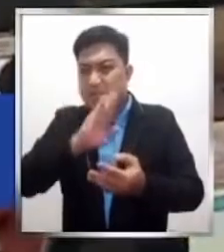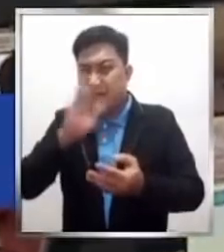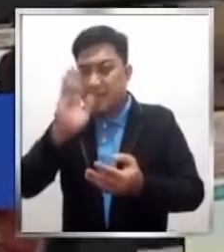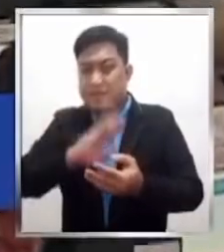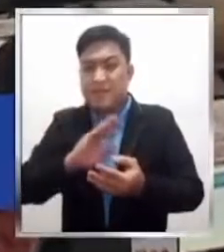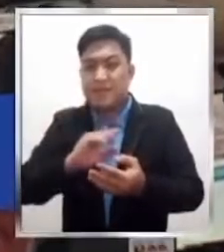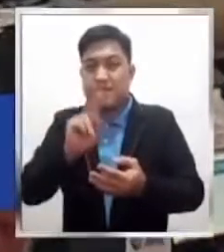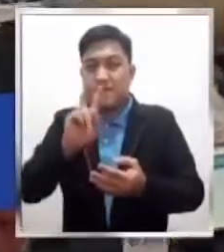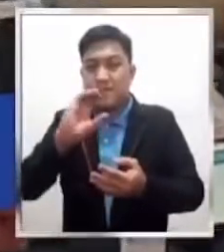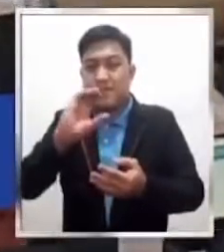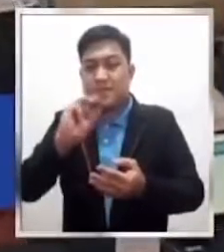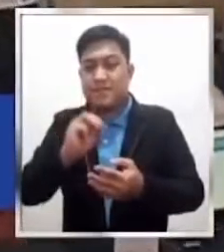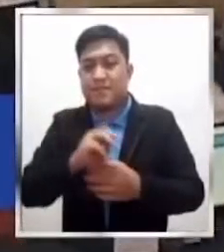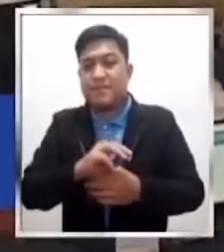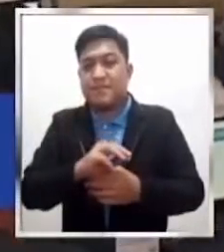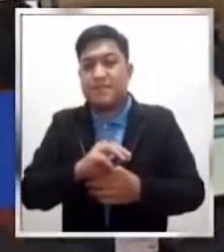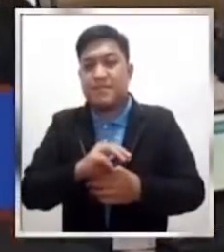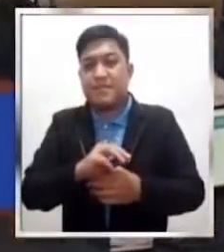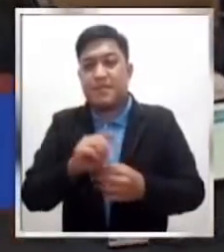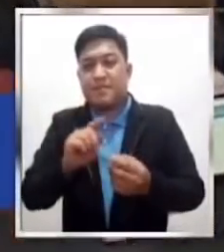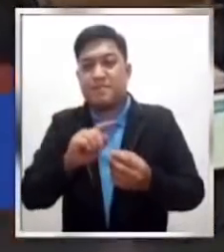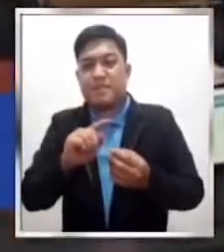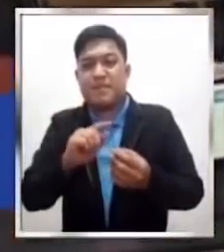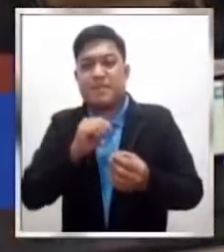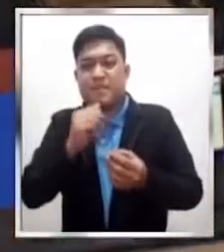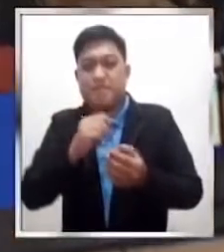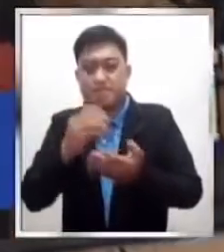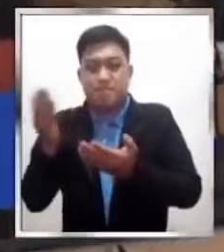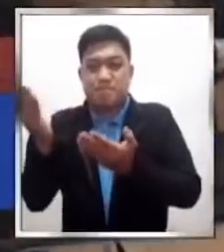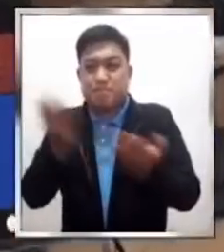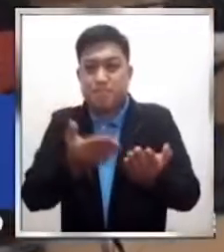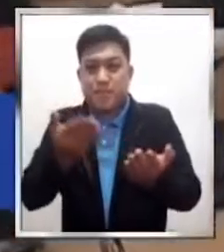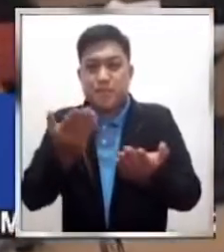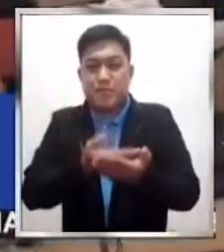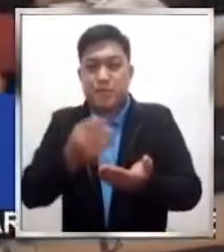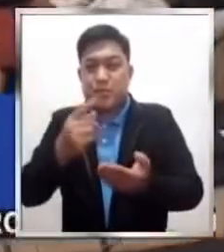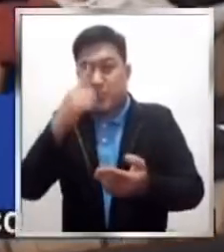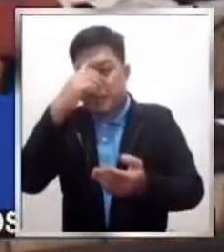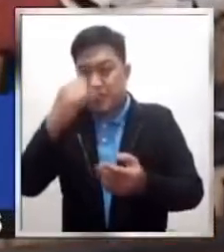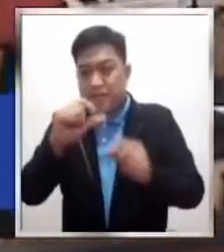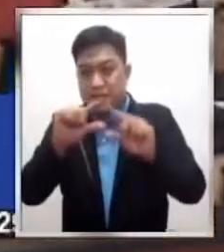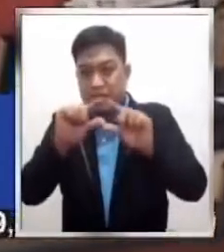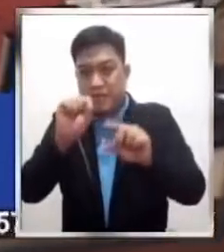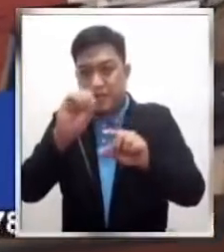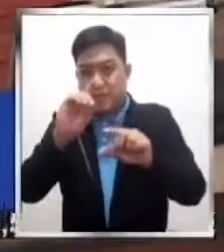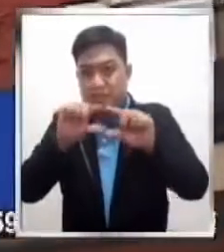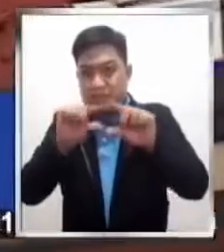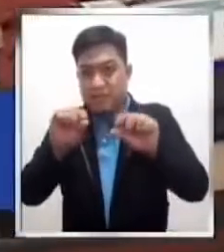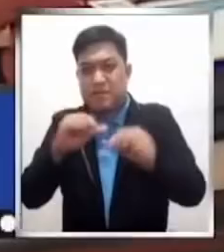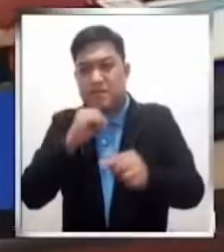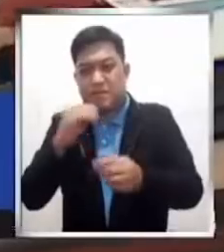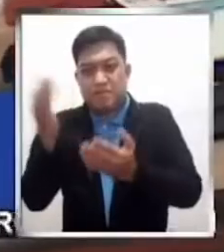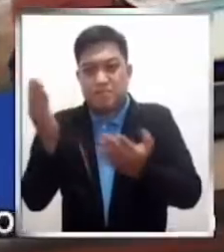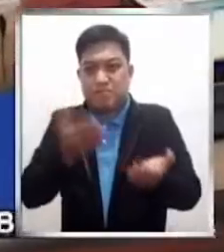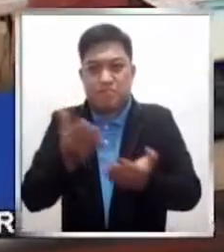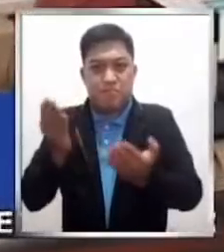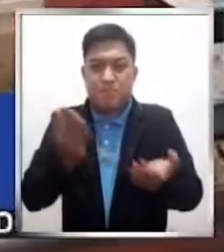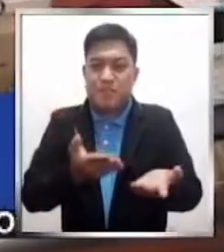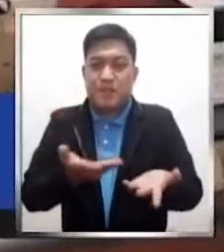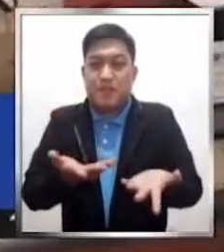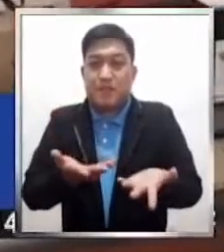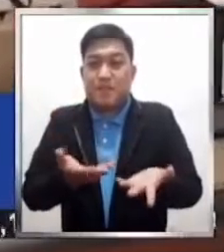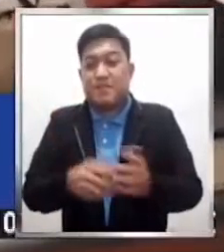VCM, yung mga hindi dumating na replacement o hanggang sa ngayon hindi dumarating na replacement, yun daw bilang na natanggap kasi nila